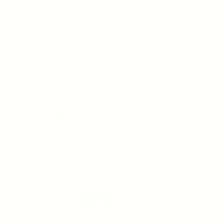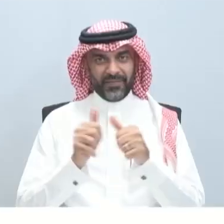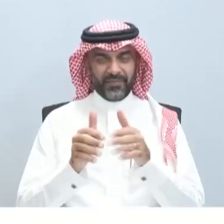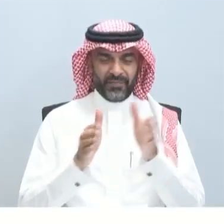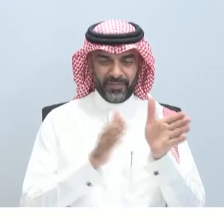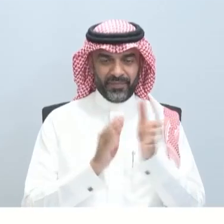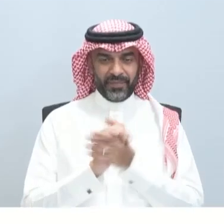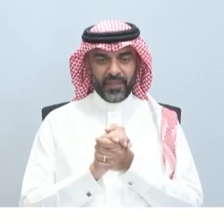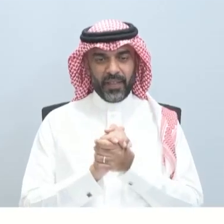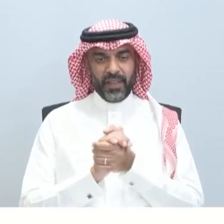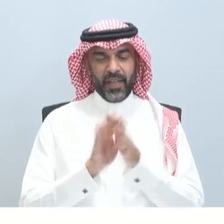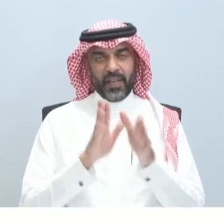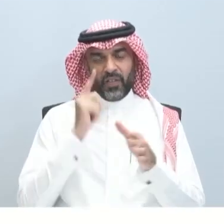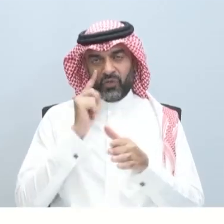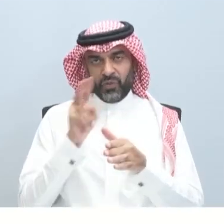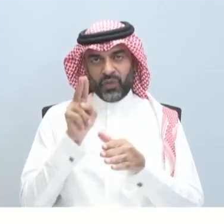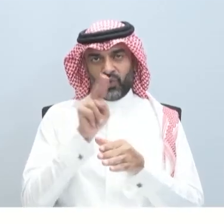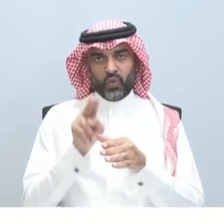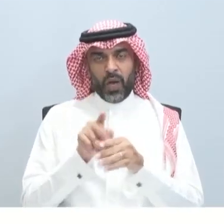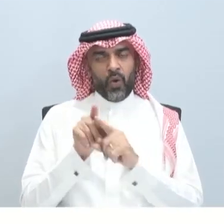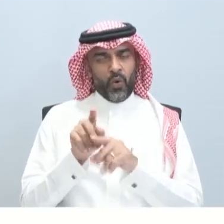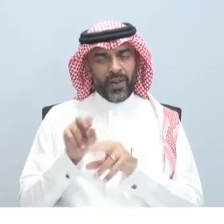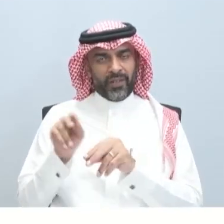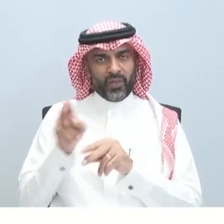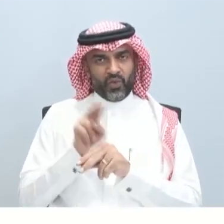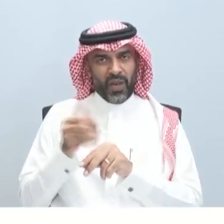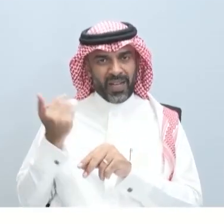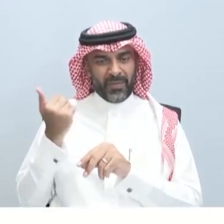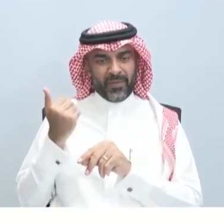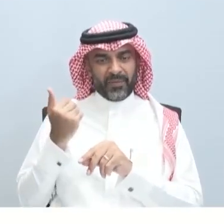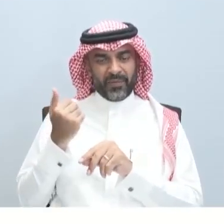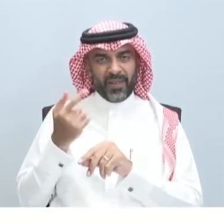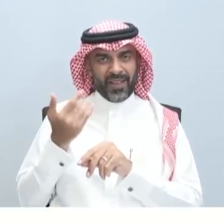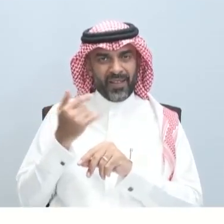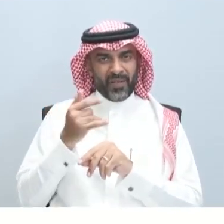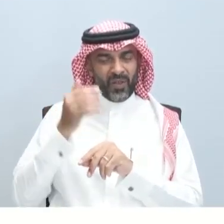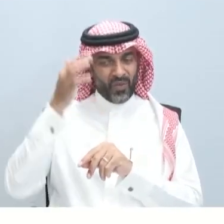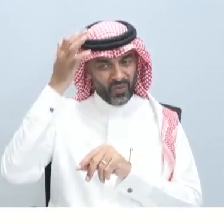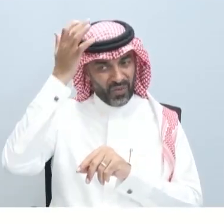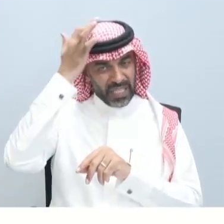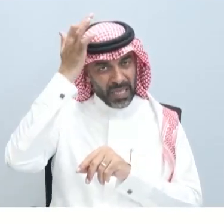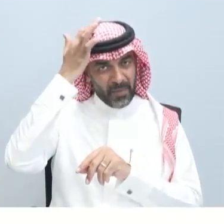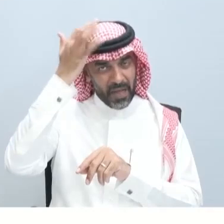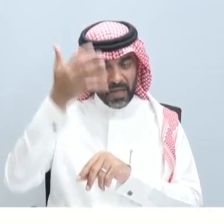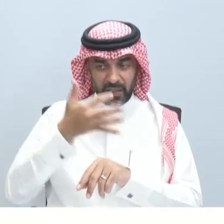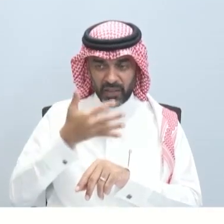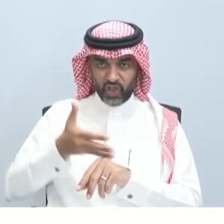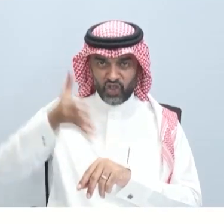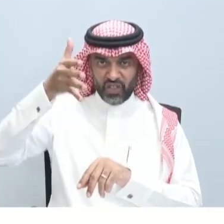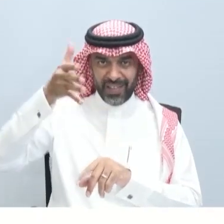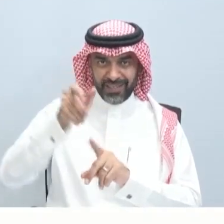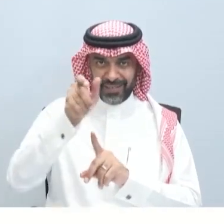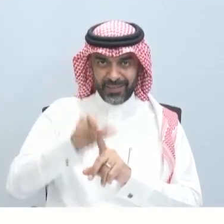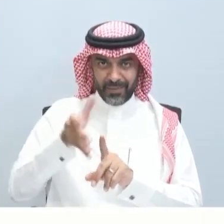بناتي ننتقل الان الى هذا المثال وهذا المثال من واقع الحياه وهو امتداد للاستعداد بارك الله فيكم